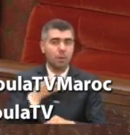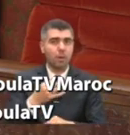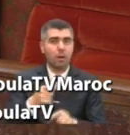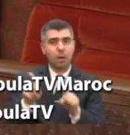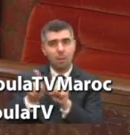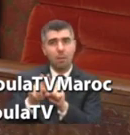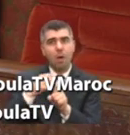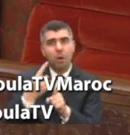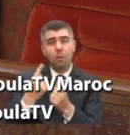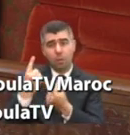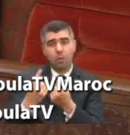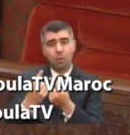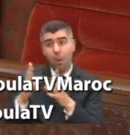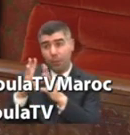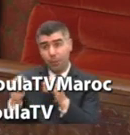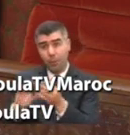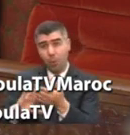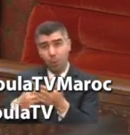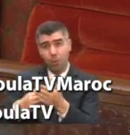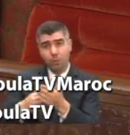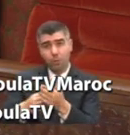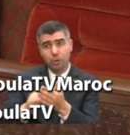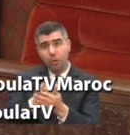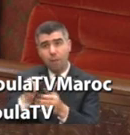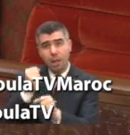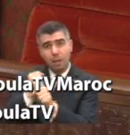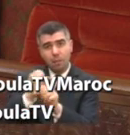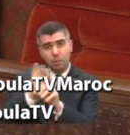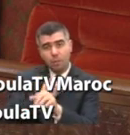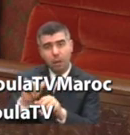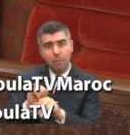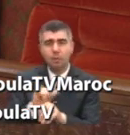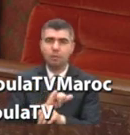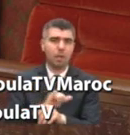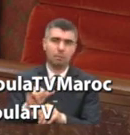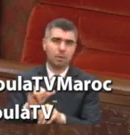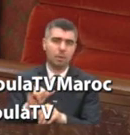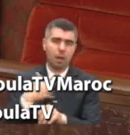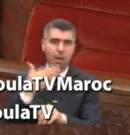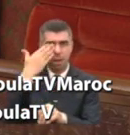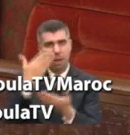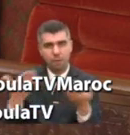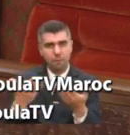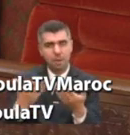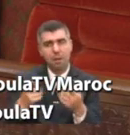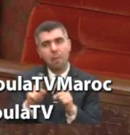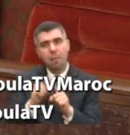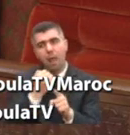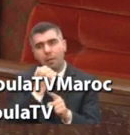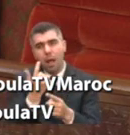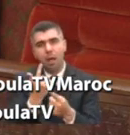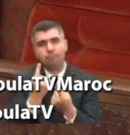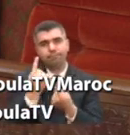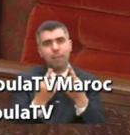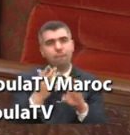صحيح، كاين افراط في بعض المرات، كاين افراط خاصه لما كيتعلق الامر بالليل وتيكون اما المداومه ما كاينش